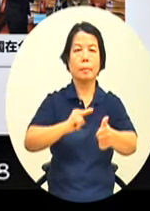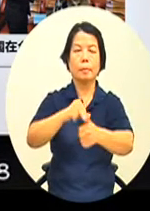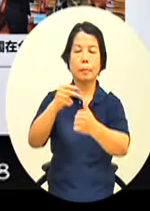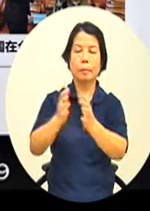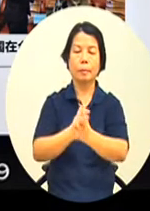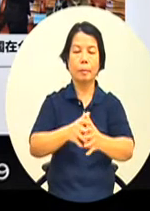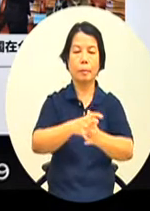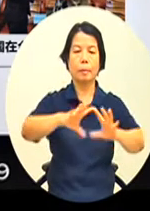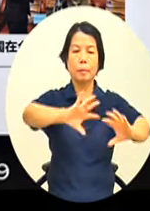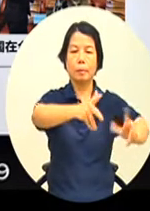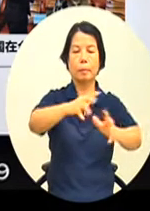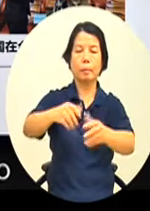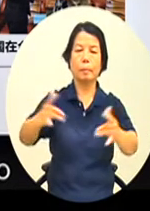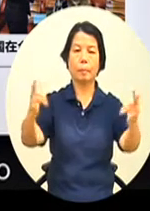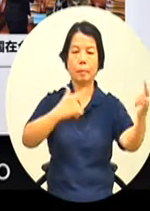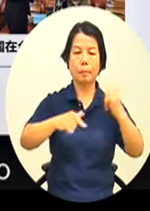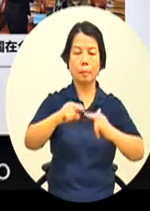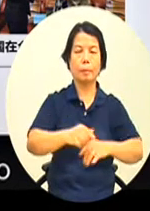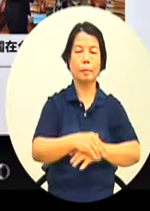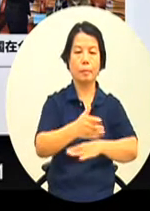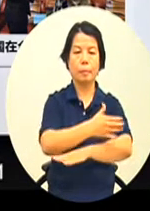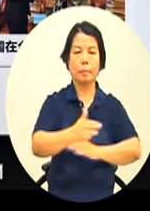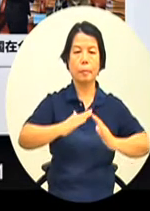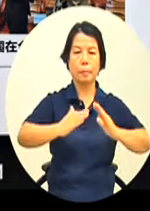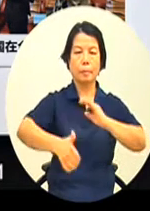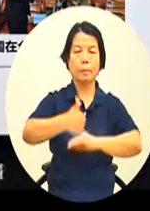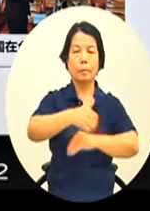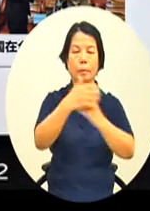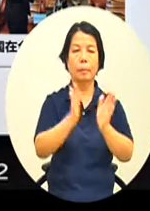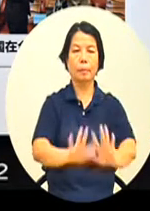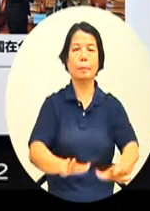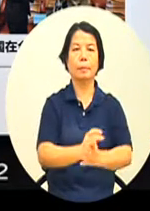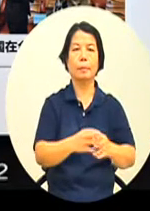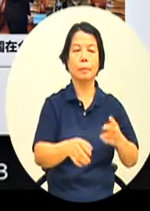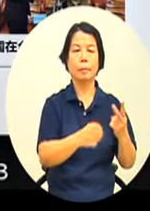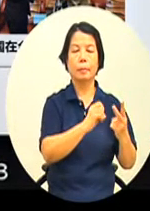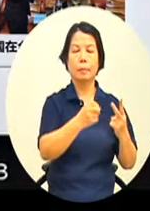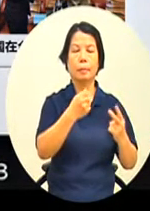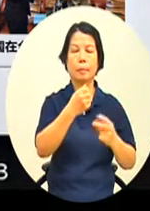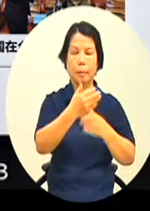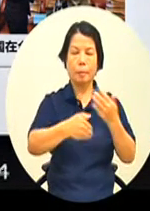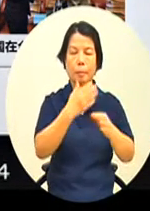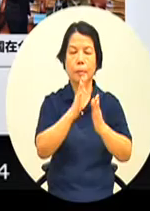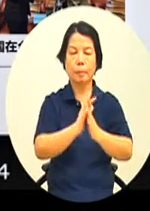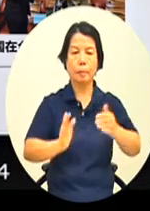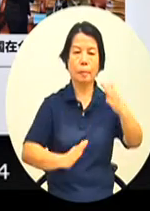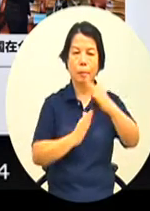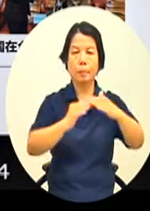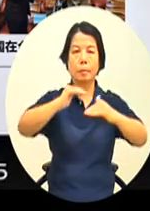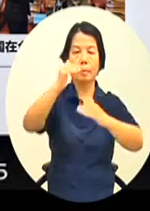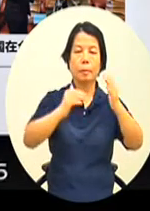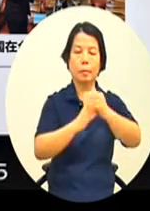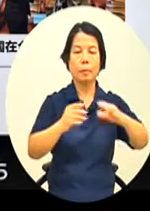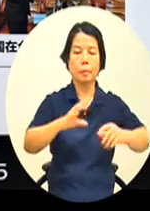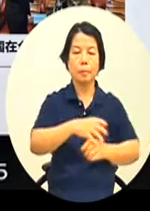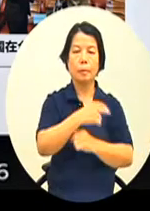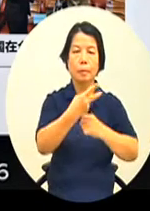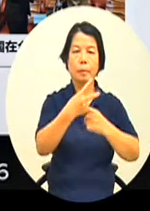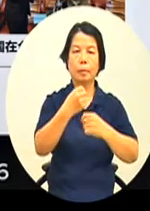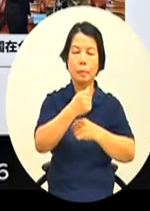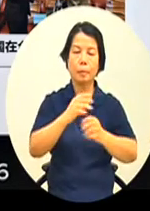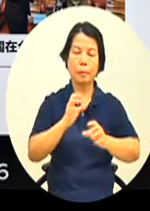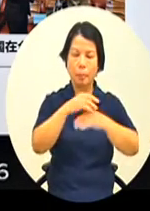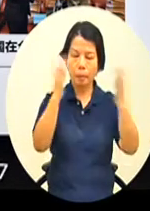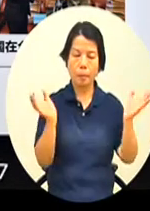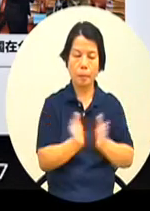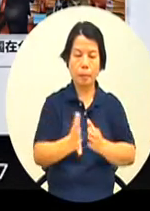的这个知事县长哦。那从2009世运到2013亚太城市高峰会，到2015的全球港湾城市研讨会，到